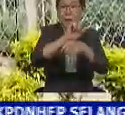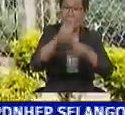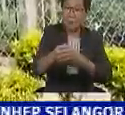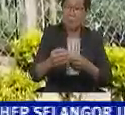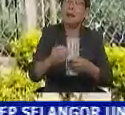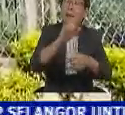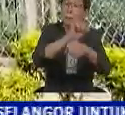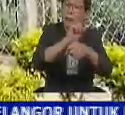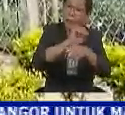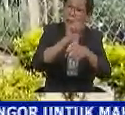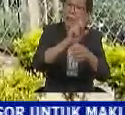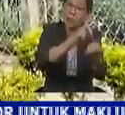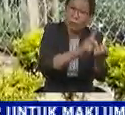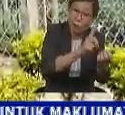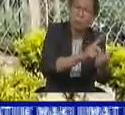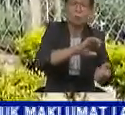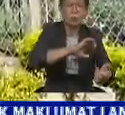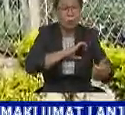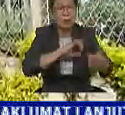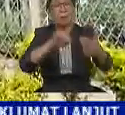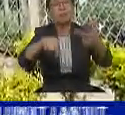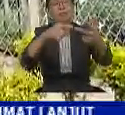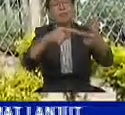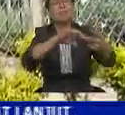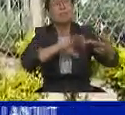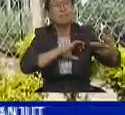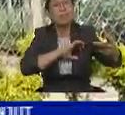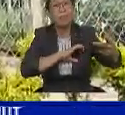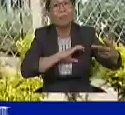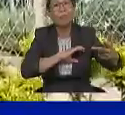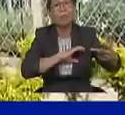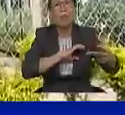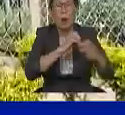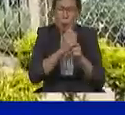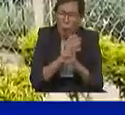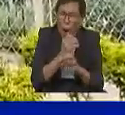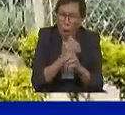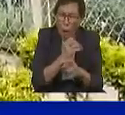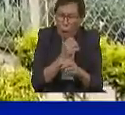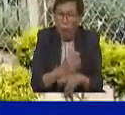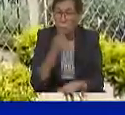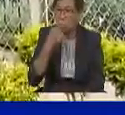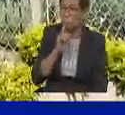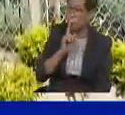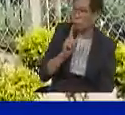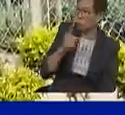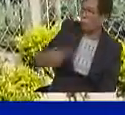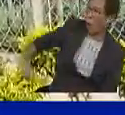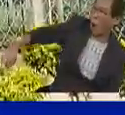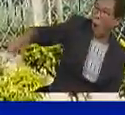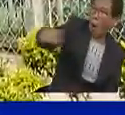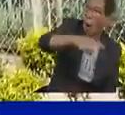kesehatan anggota polis diraja Malaysia idkm ya bertungkus lumus memastikan ya kursi dia